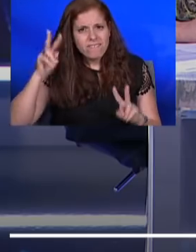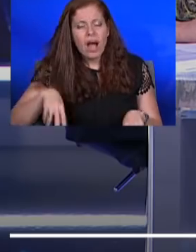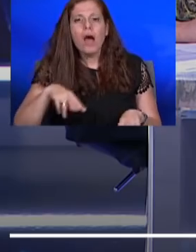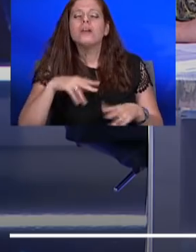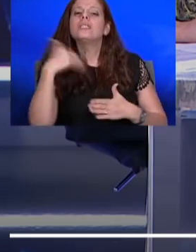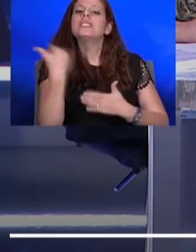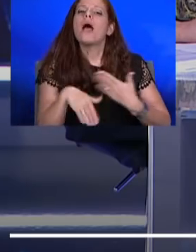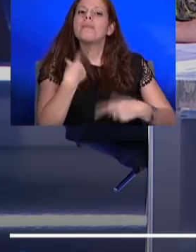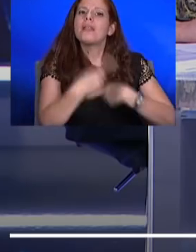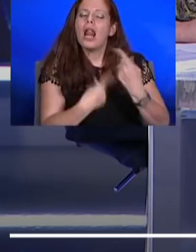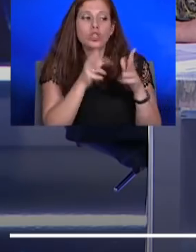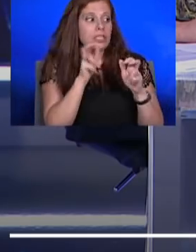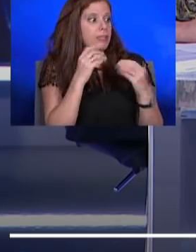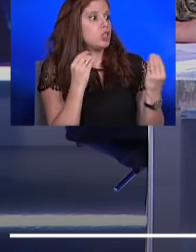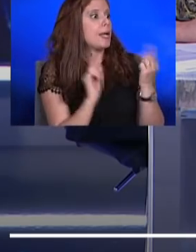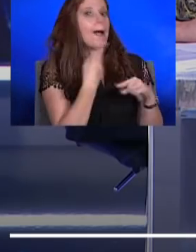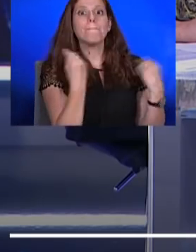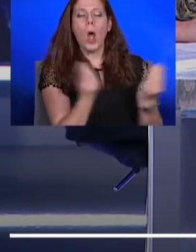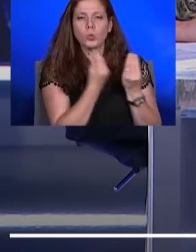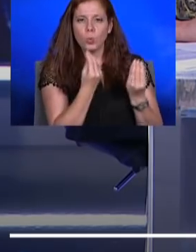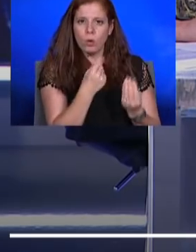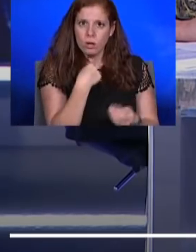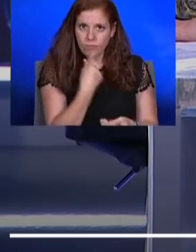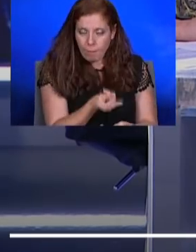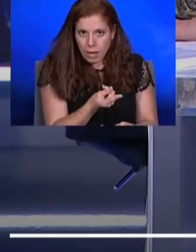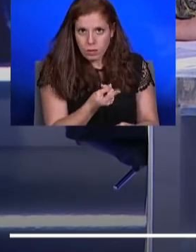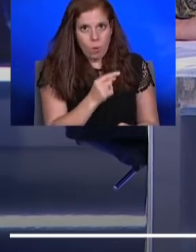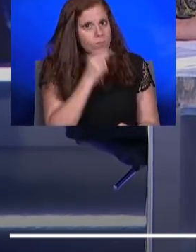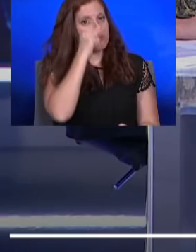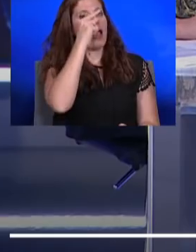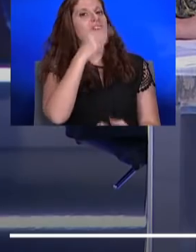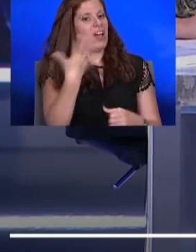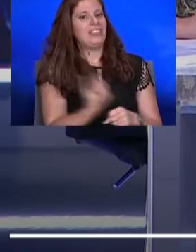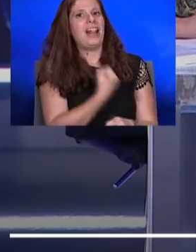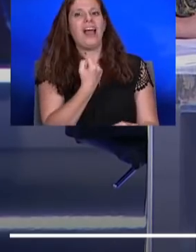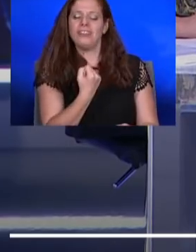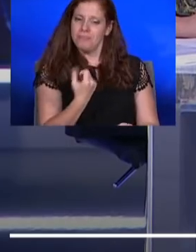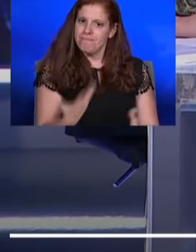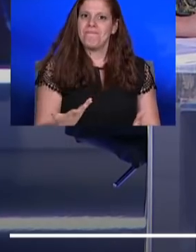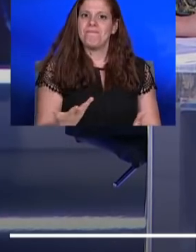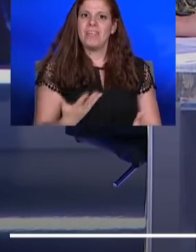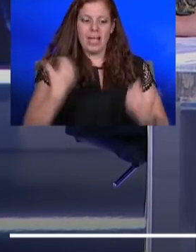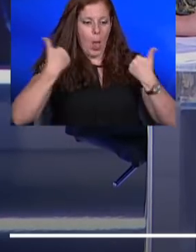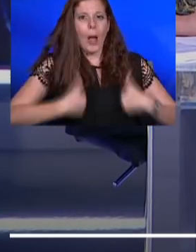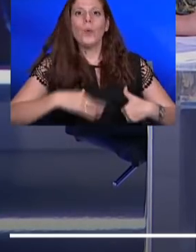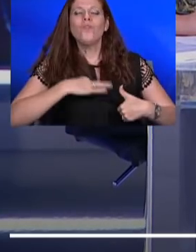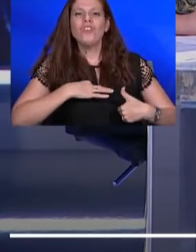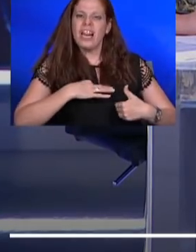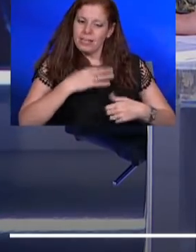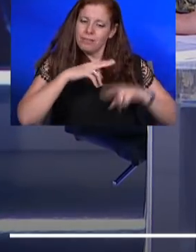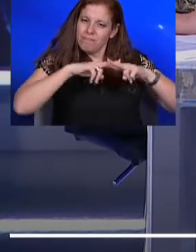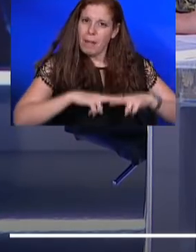יקרה, ואמרתי לו, בגאווה גדולה, הצלחתי, צלחתי. כאילו הגוף שלי עמד בזה, אשכרה, לא התרסקתי.